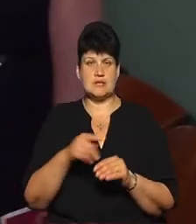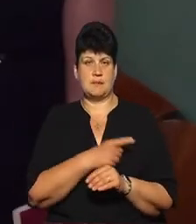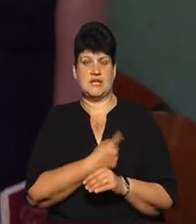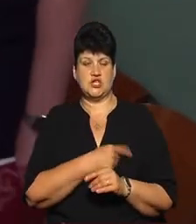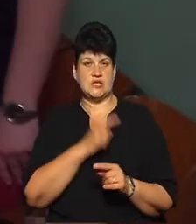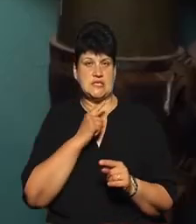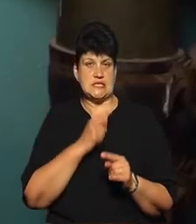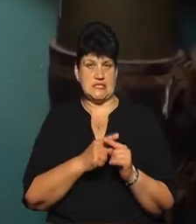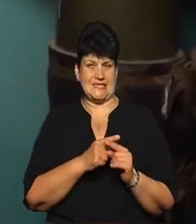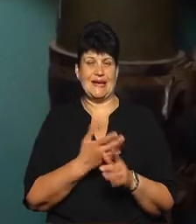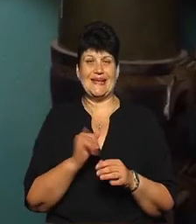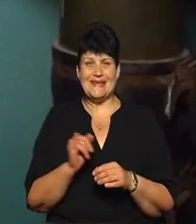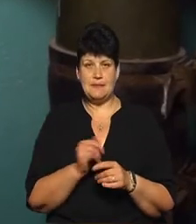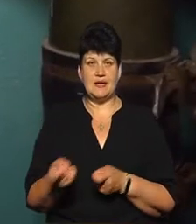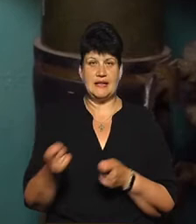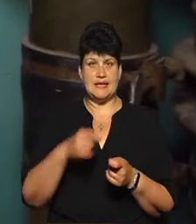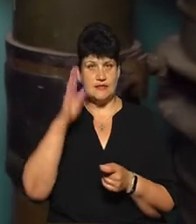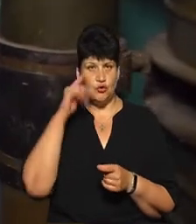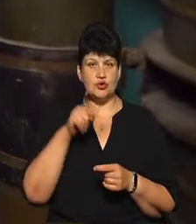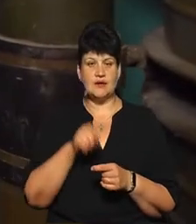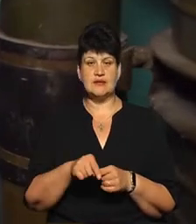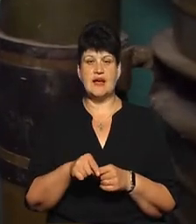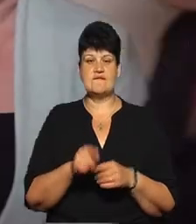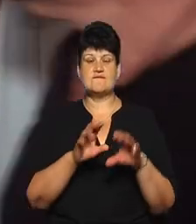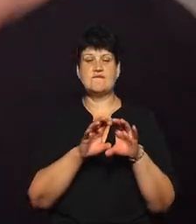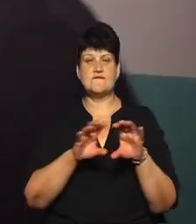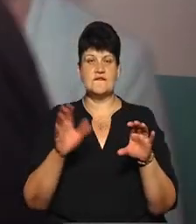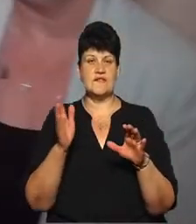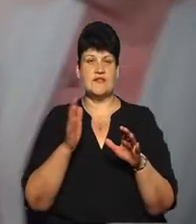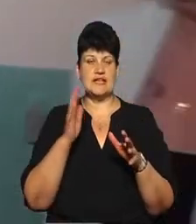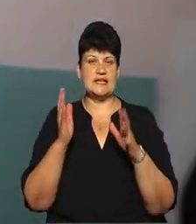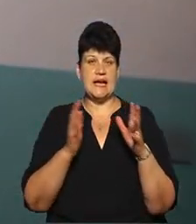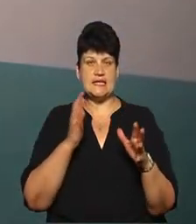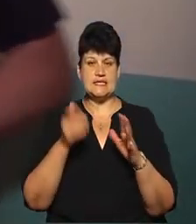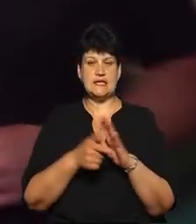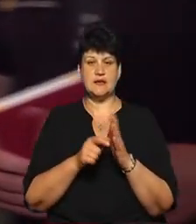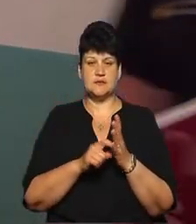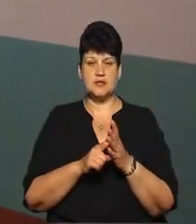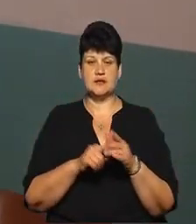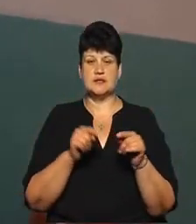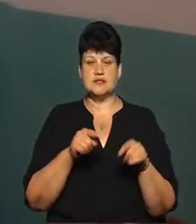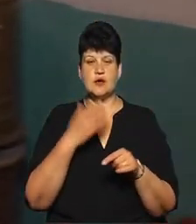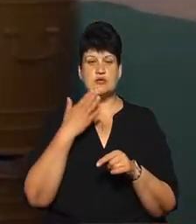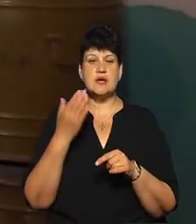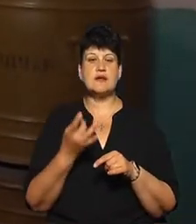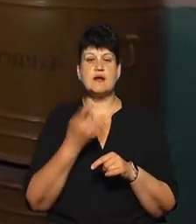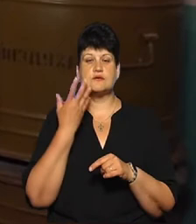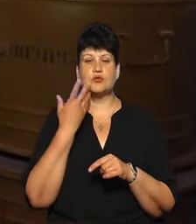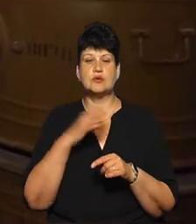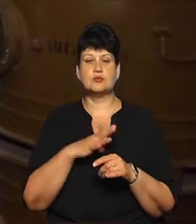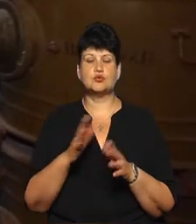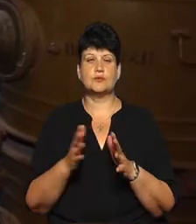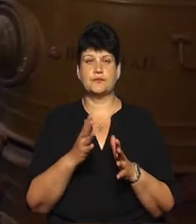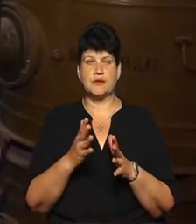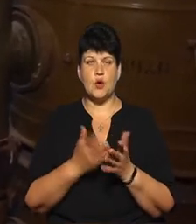А це вентиляційна кімната. Вентиляція обслуговувалася, коли останній раз, який період? Вентиляція